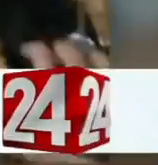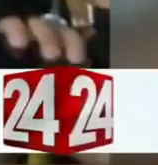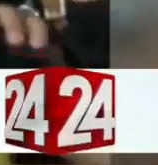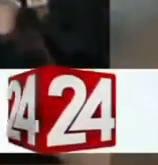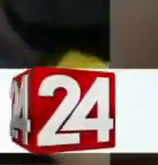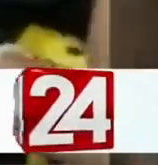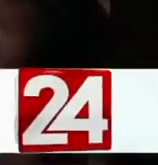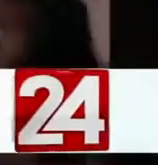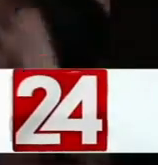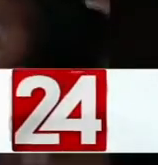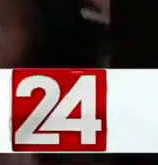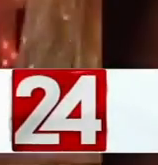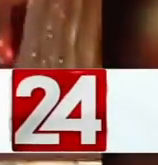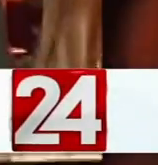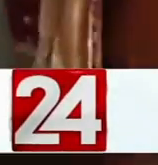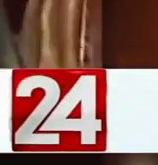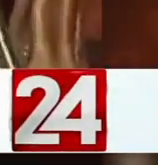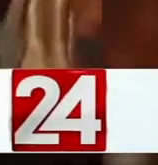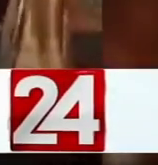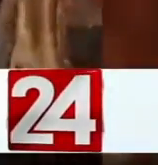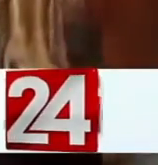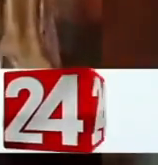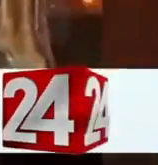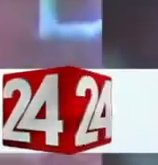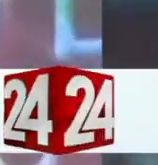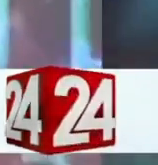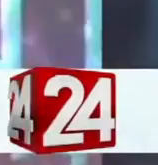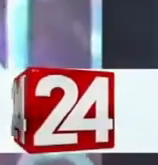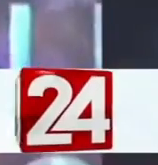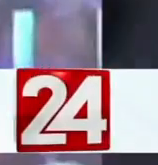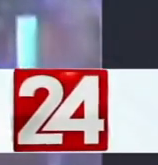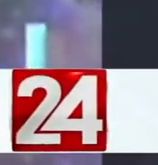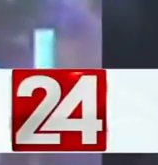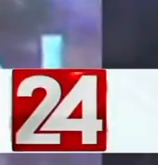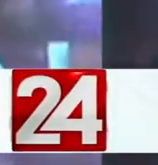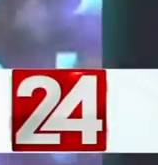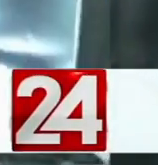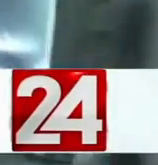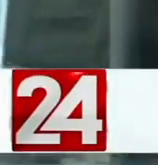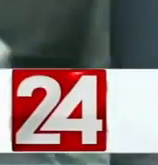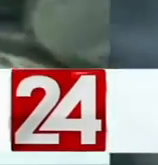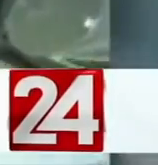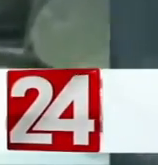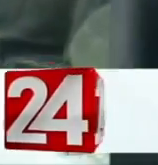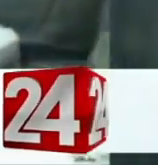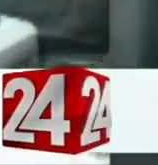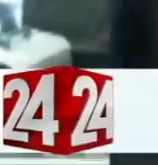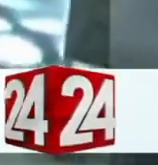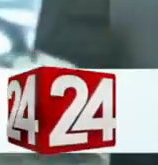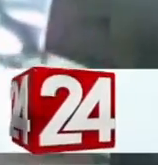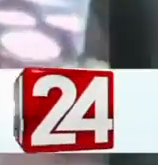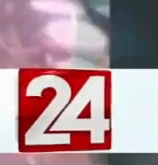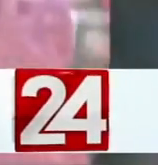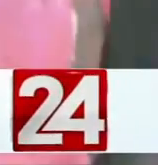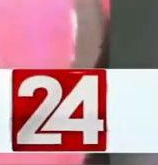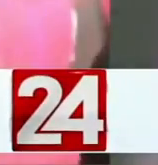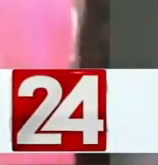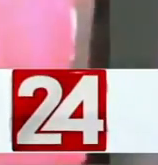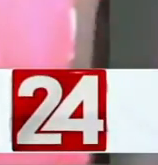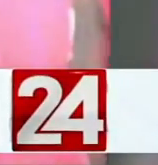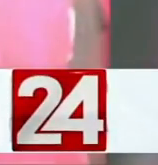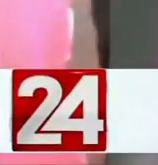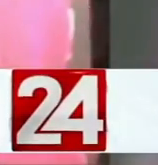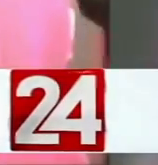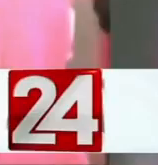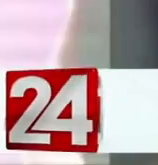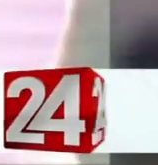At ang bonding ng fans sa Pangasinan at Pampanga, kasama sina pambansang Ginoo David Lucauco